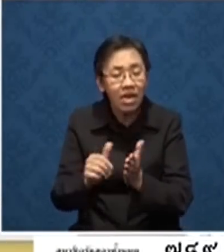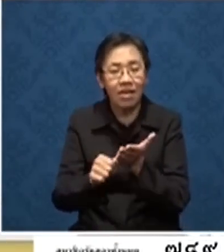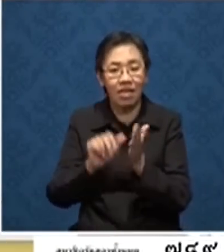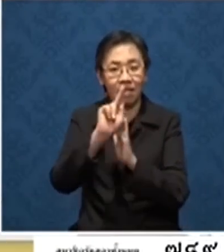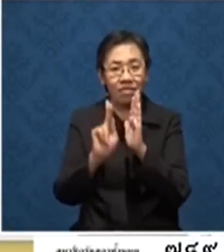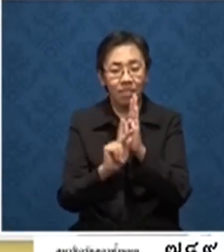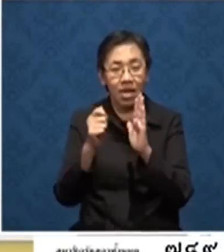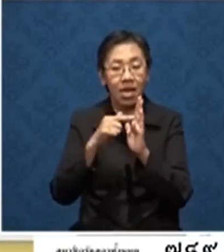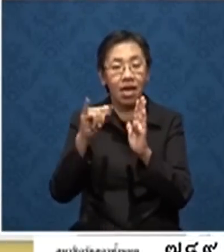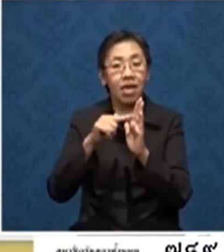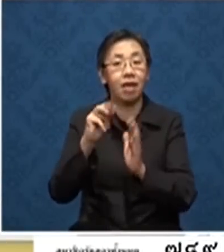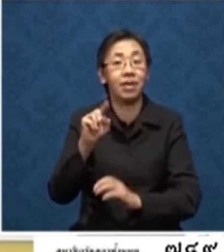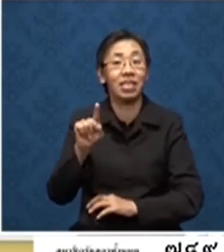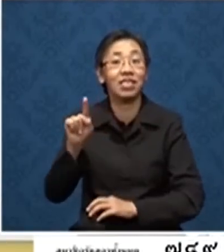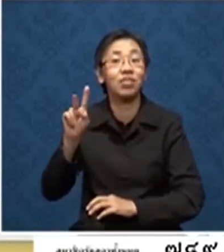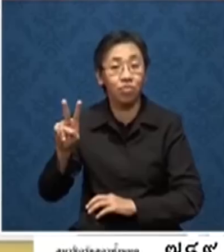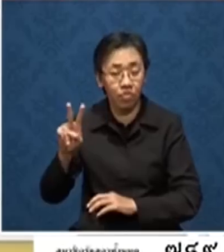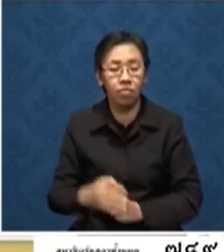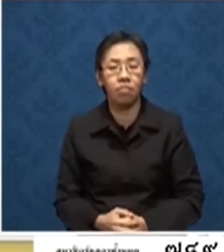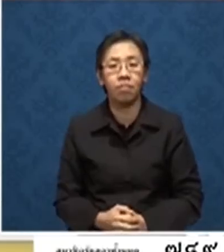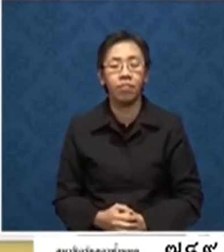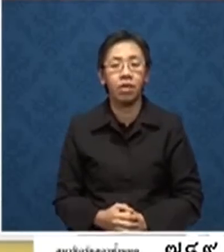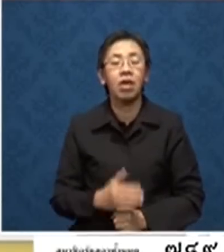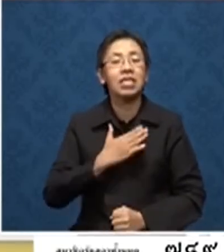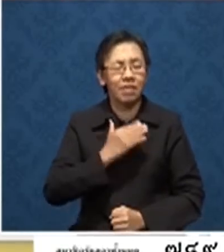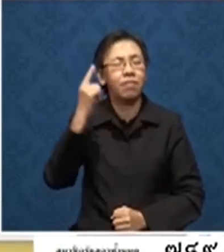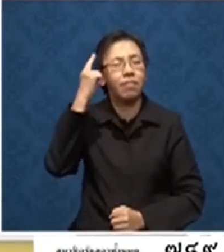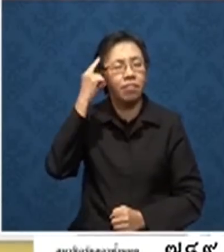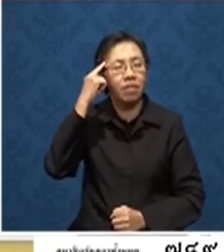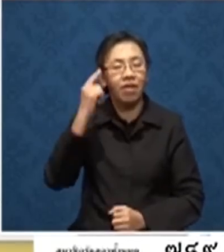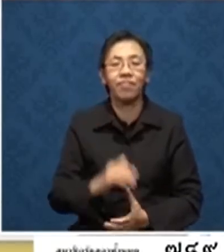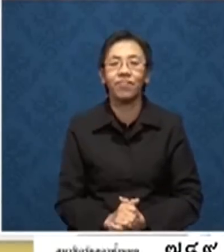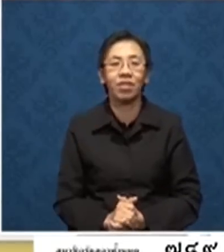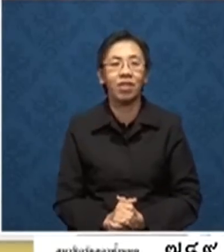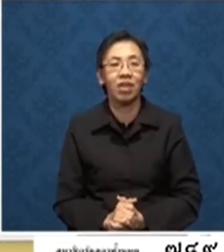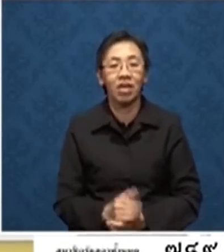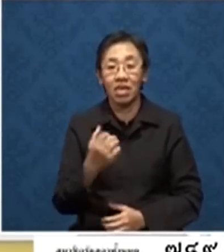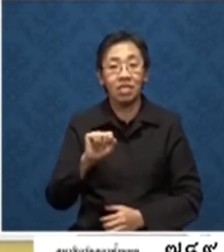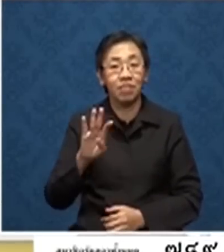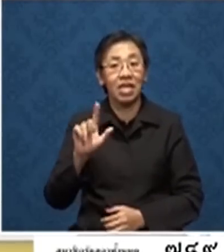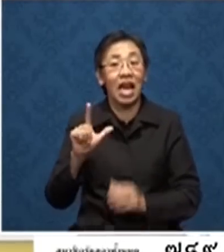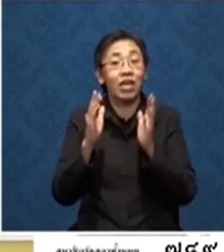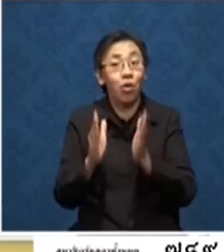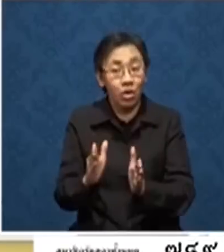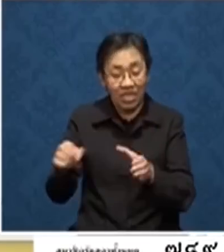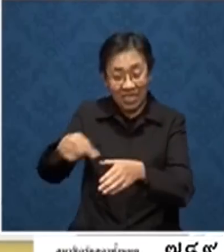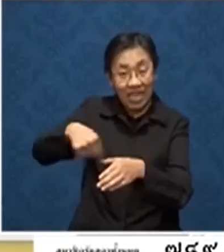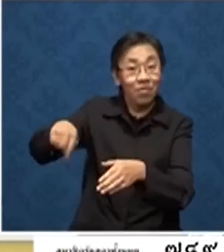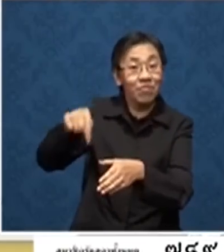กฎหมายอาญามาตรา 112แต่ผมเชื่อว่าคนที่ลงให้ท่าน 14ล้านเสียง